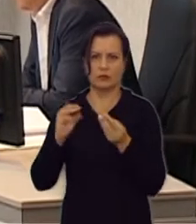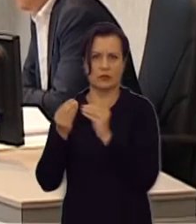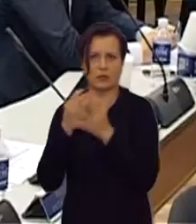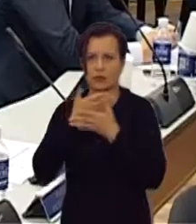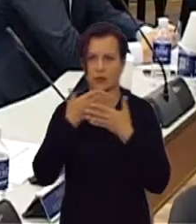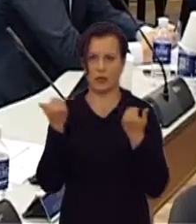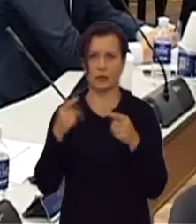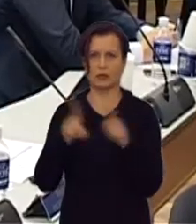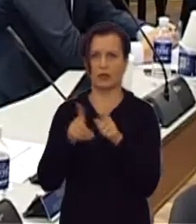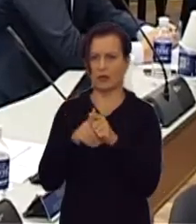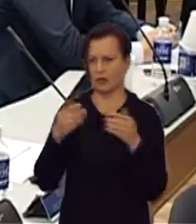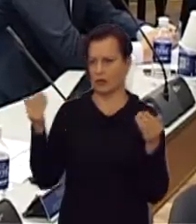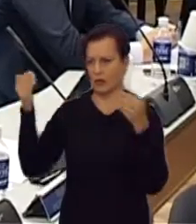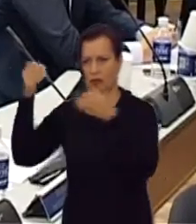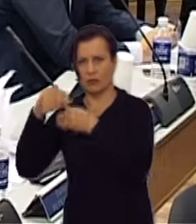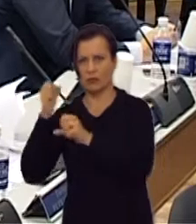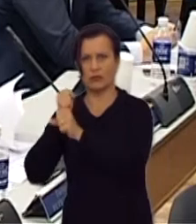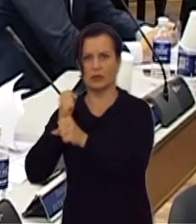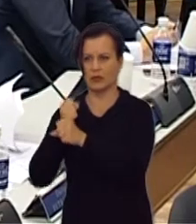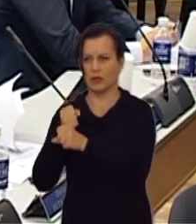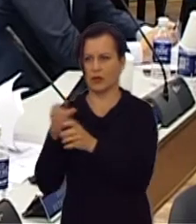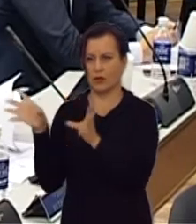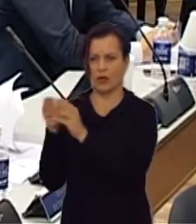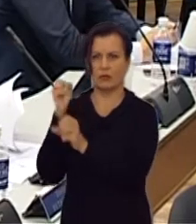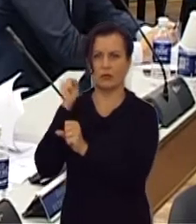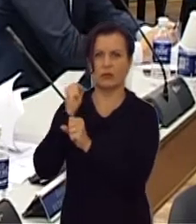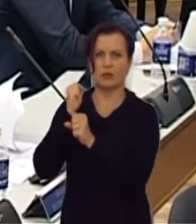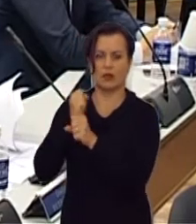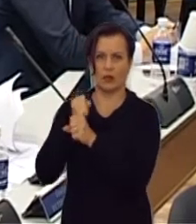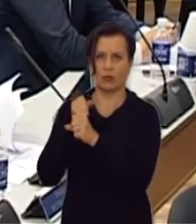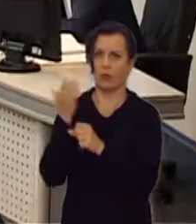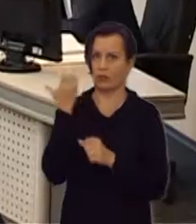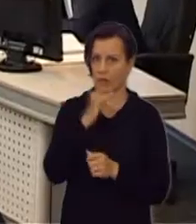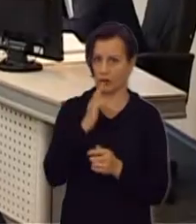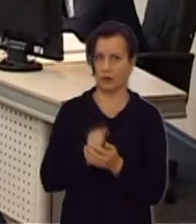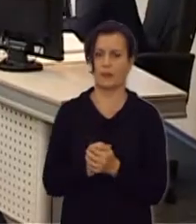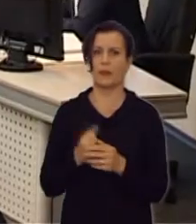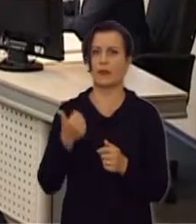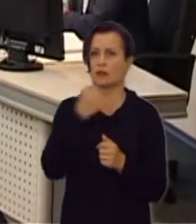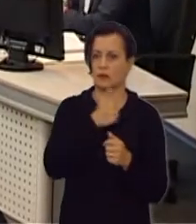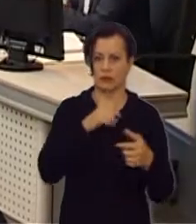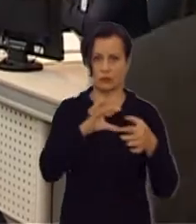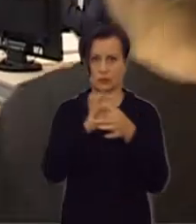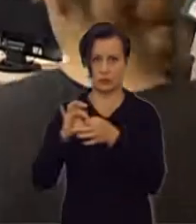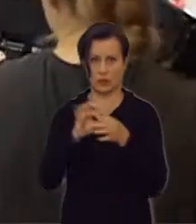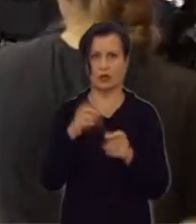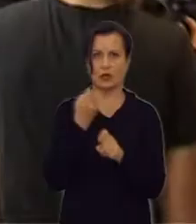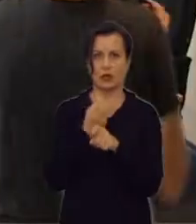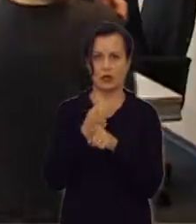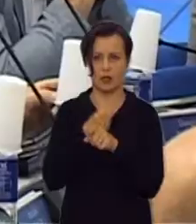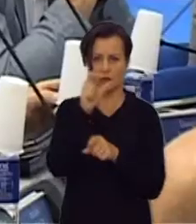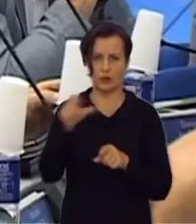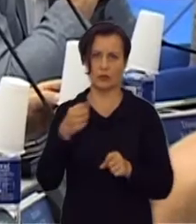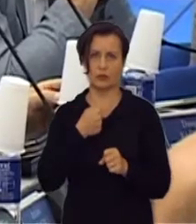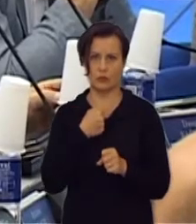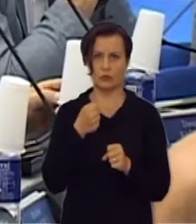nederinimu bei užkulisiniu bendradarbiavimu su darbo partija. Lietuvos valstiečių žaliųjų sąjunga Kėdainių rajono savivaldybės taryboje